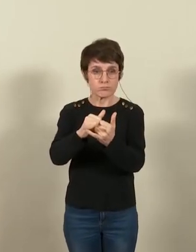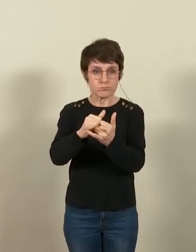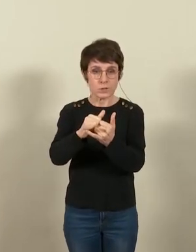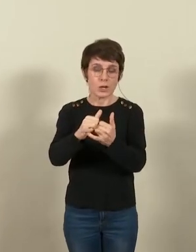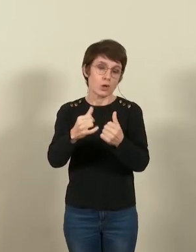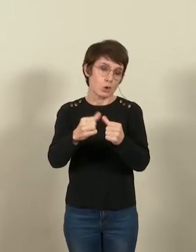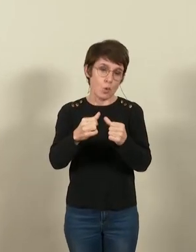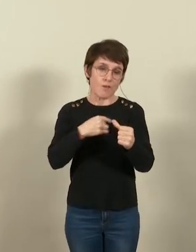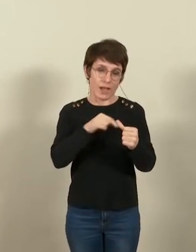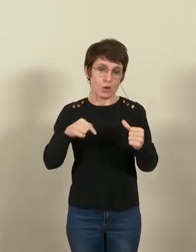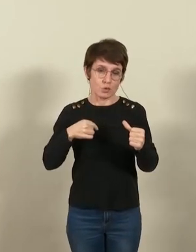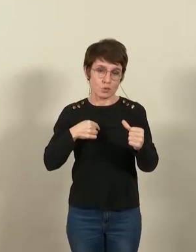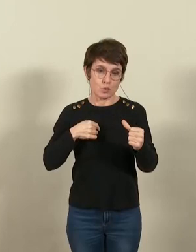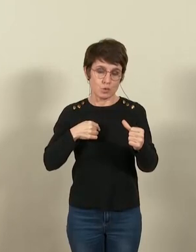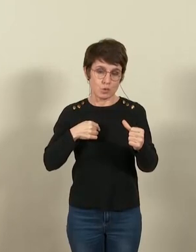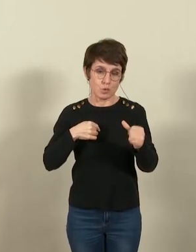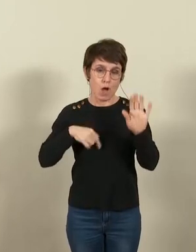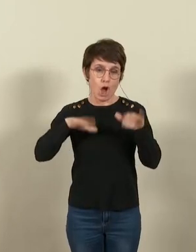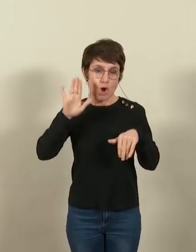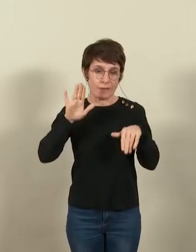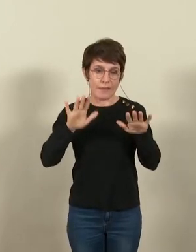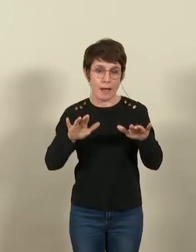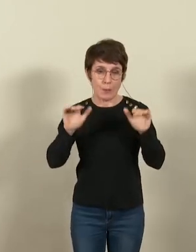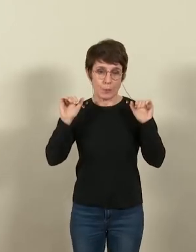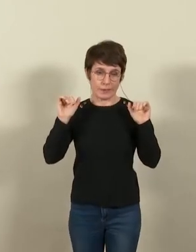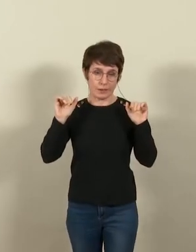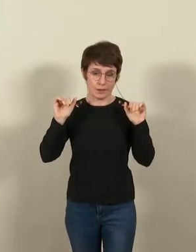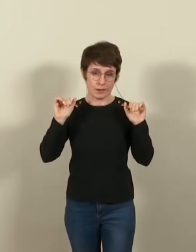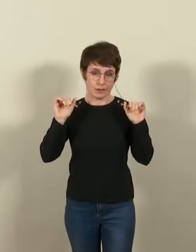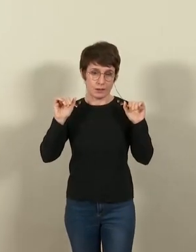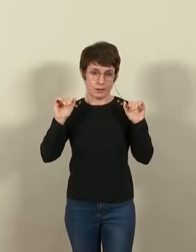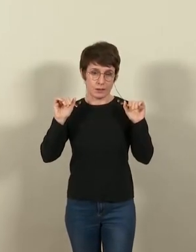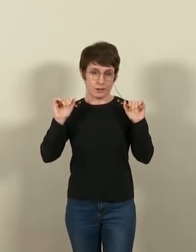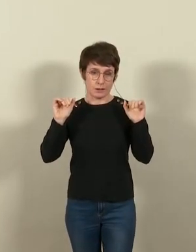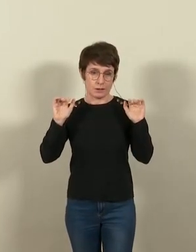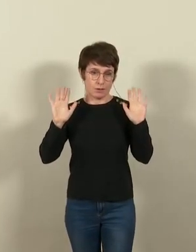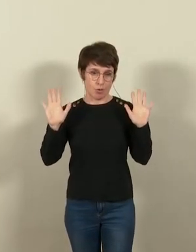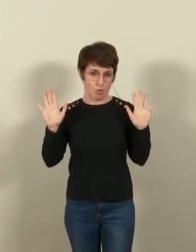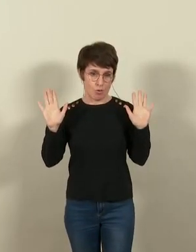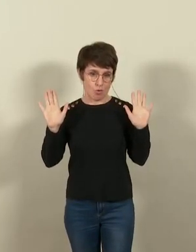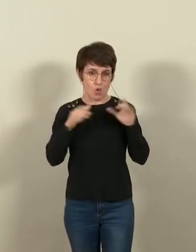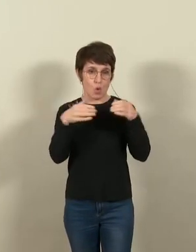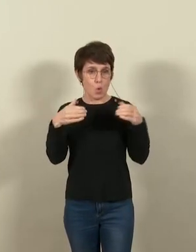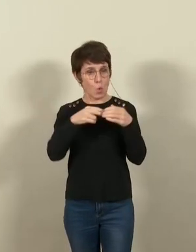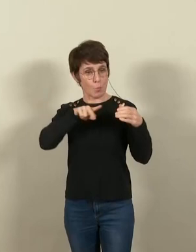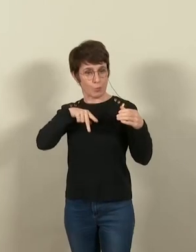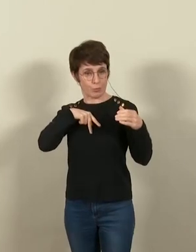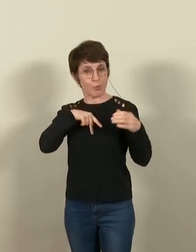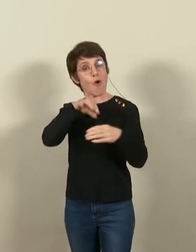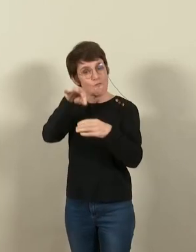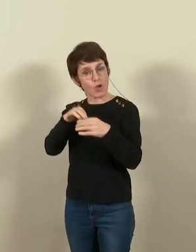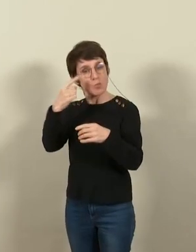retire enfin nous retirons nos notre candidature et notre groupe votera pour